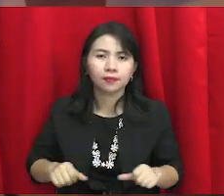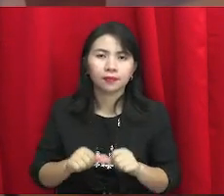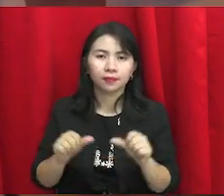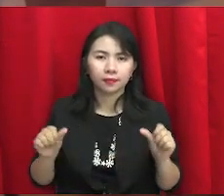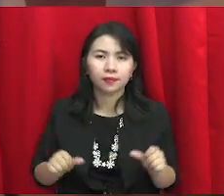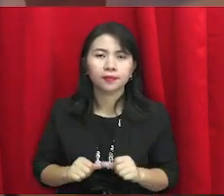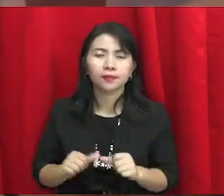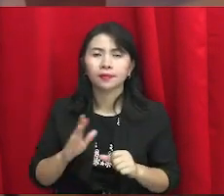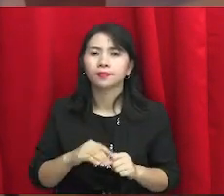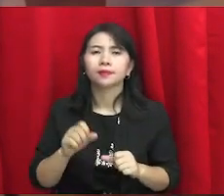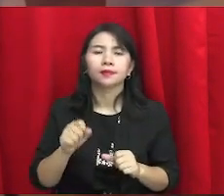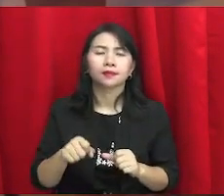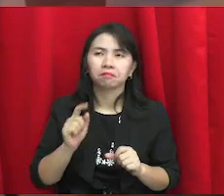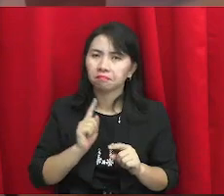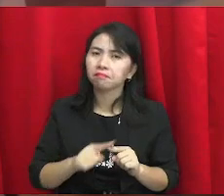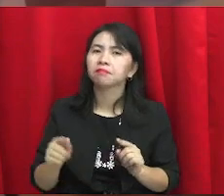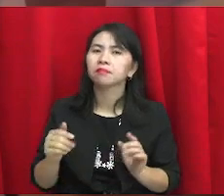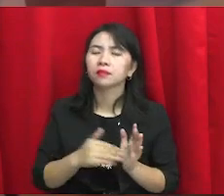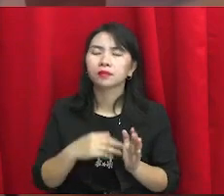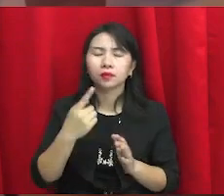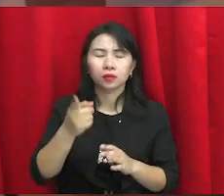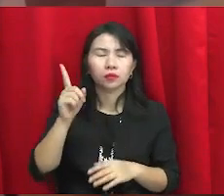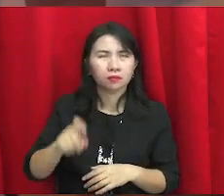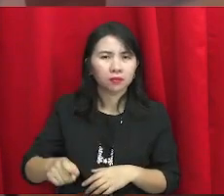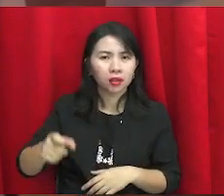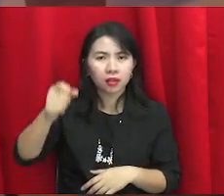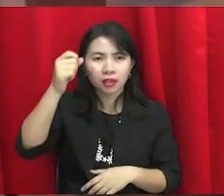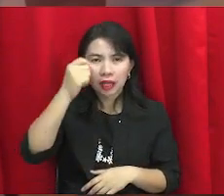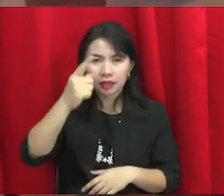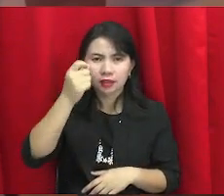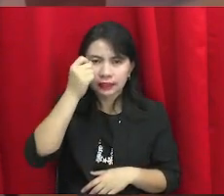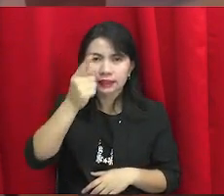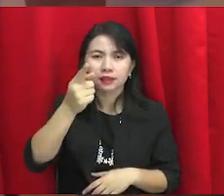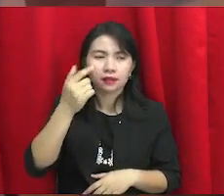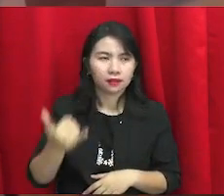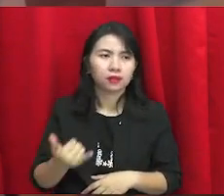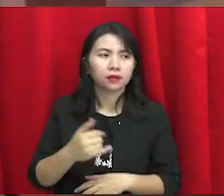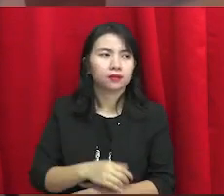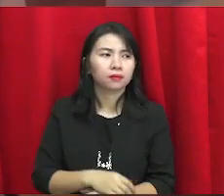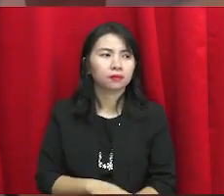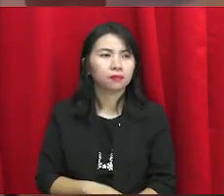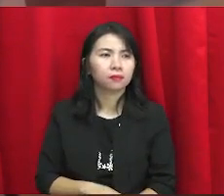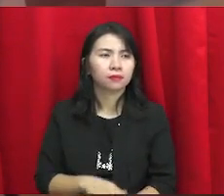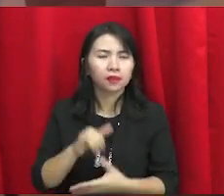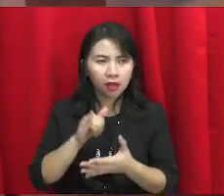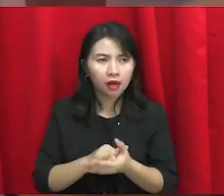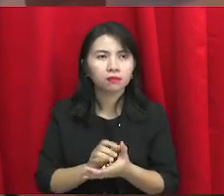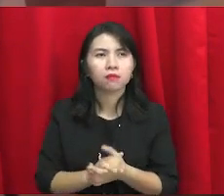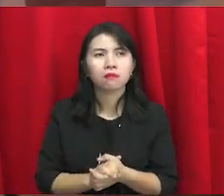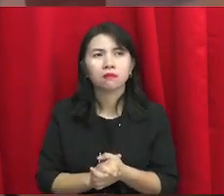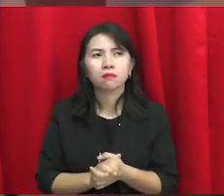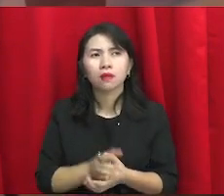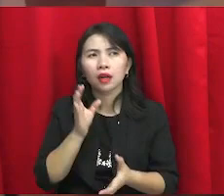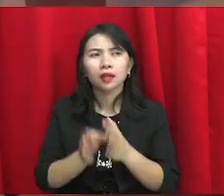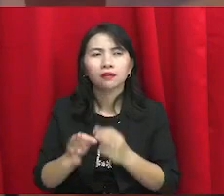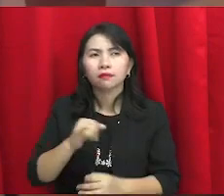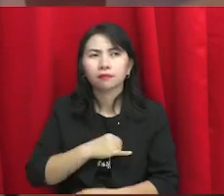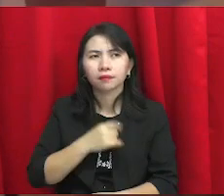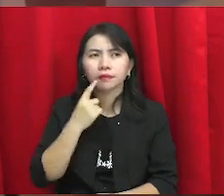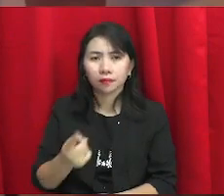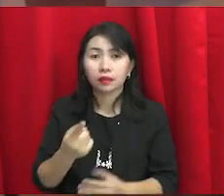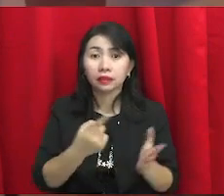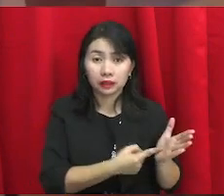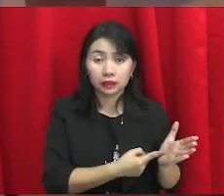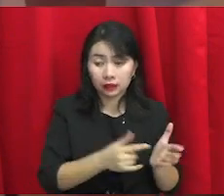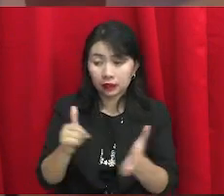Yeah. Oh, pero, dapat mo unawaan doon na pagka sinabi kong ganito, ganyan, at hindi